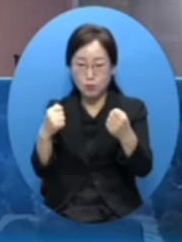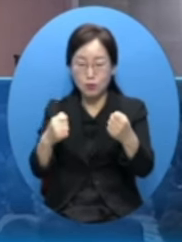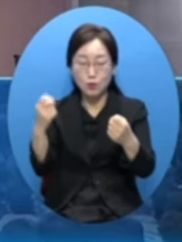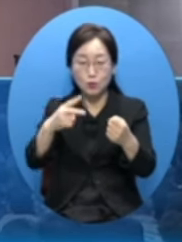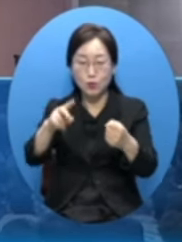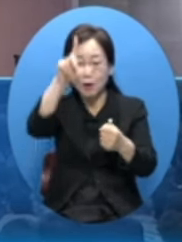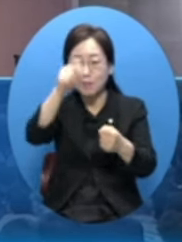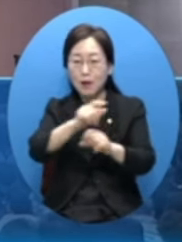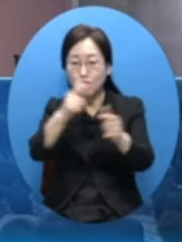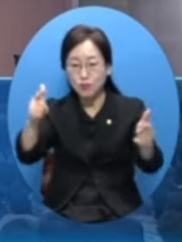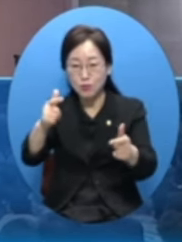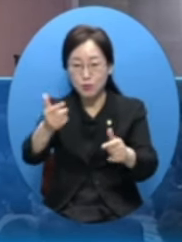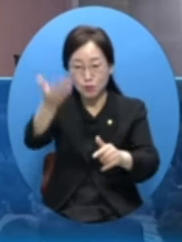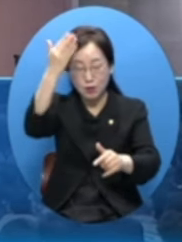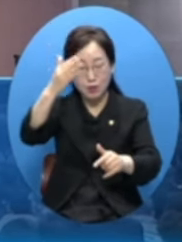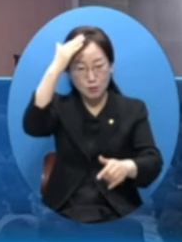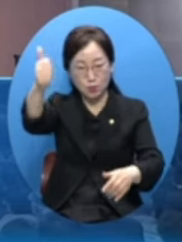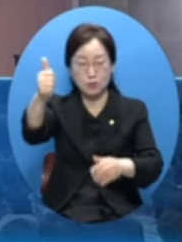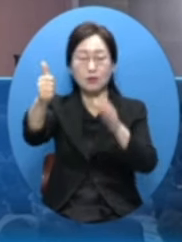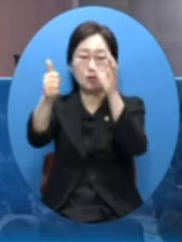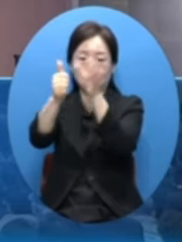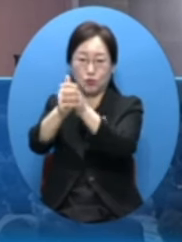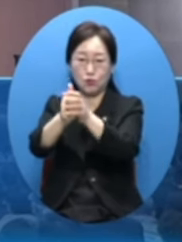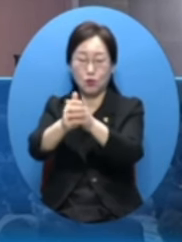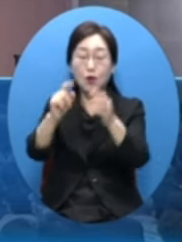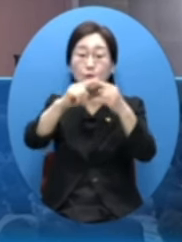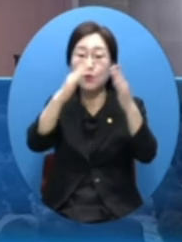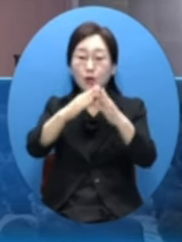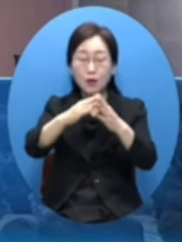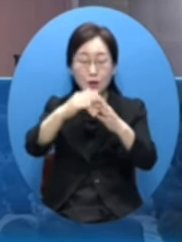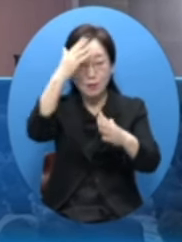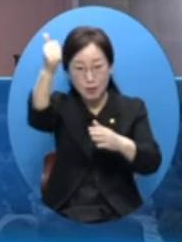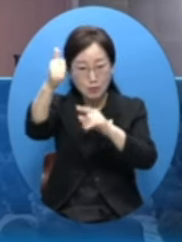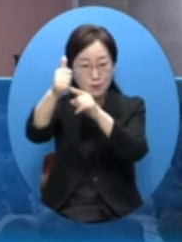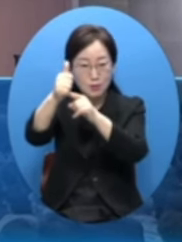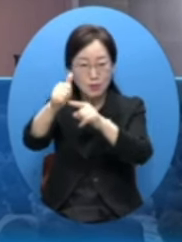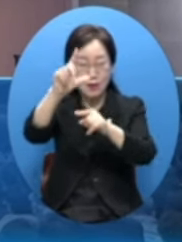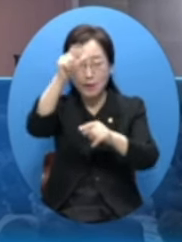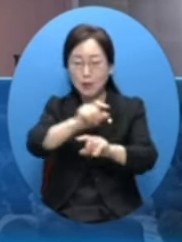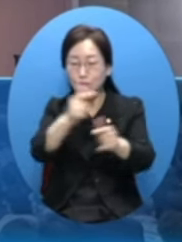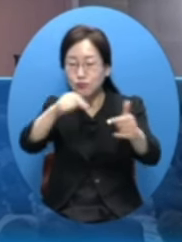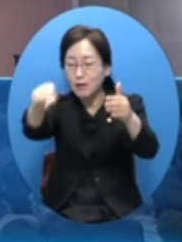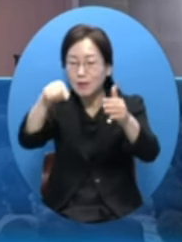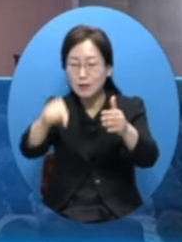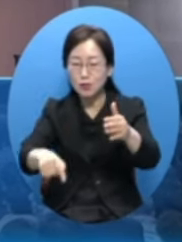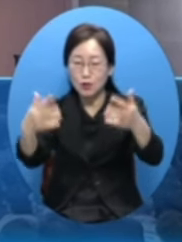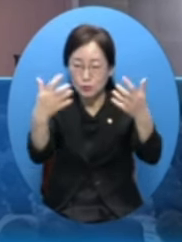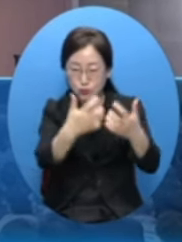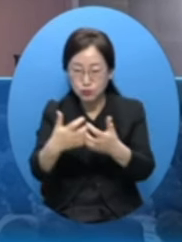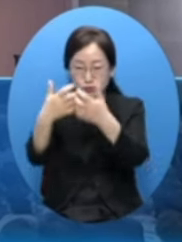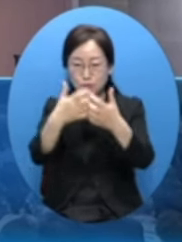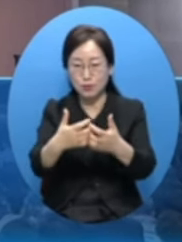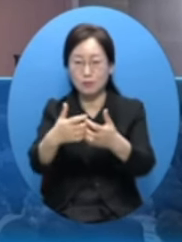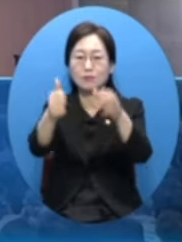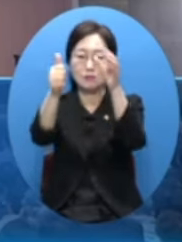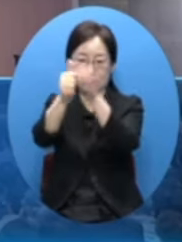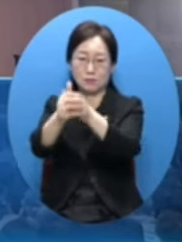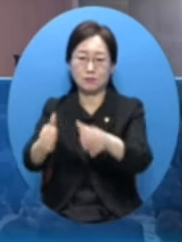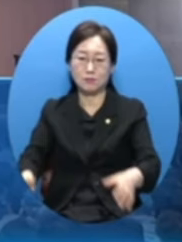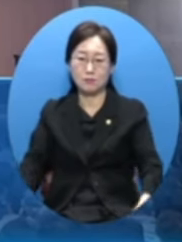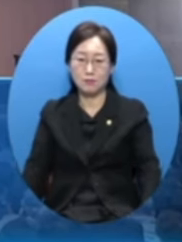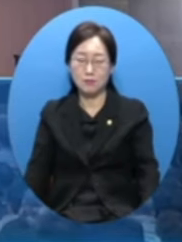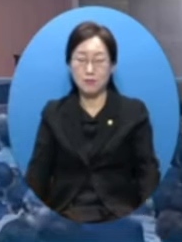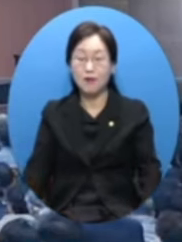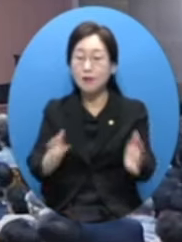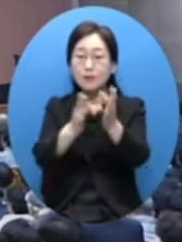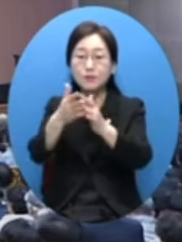머리로 삼으셨느니라. 교회는 그의 몸이니 만물 안에서 만물을 충만하게 하시는 이에 충만함이니라.